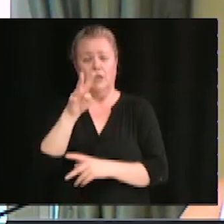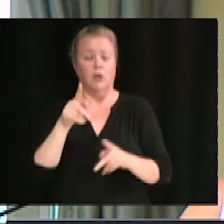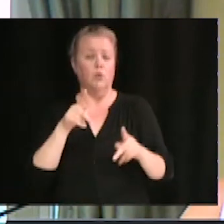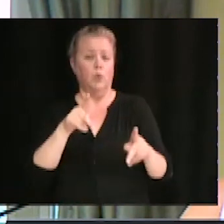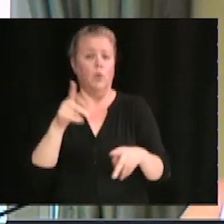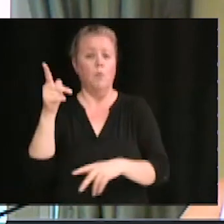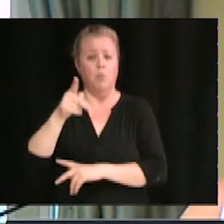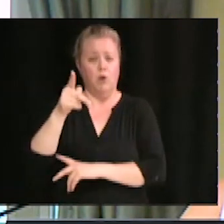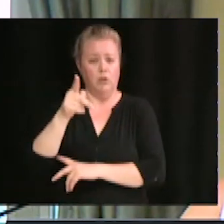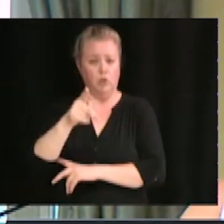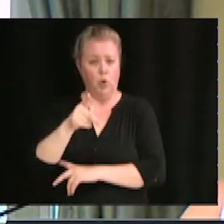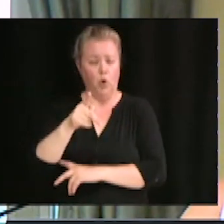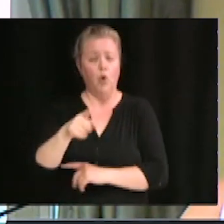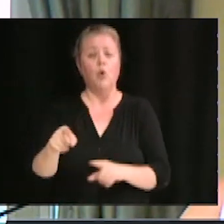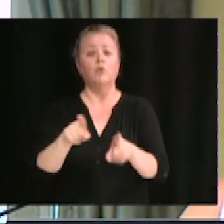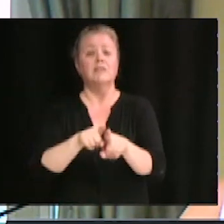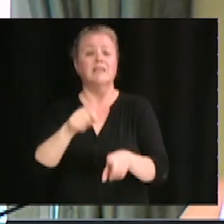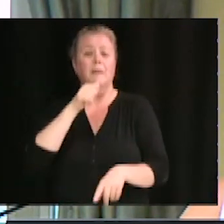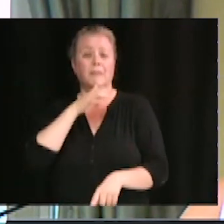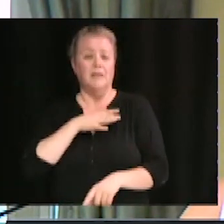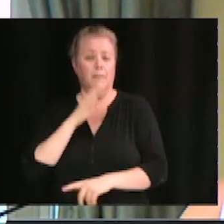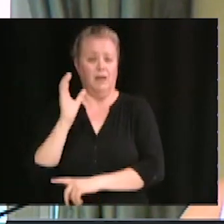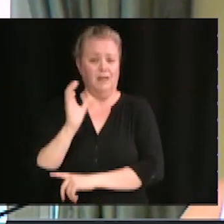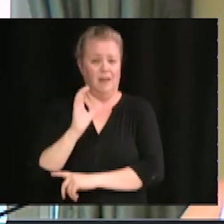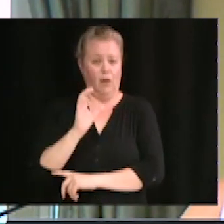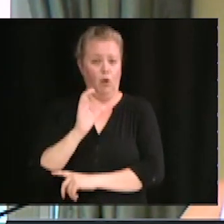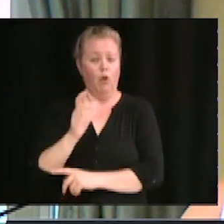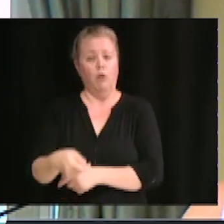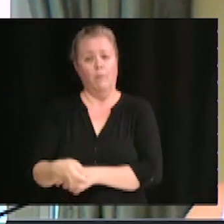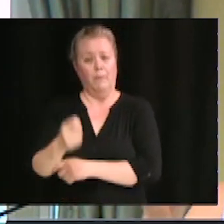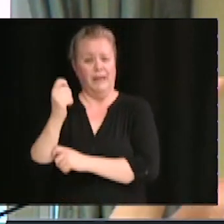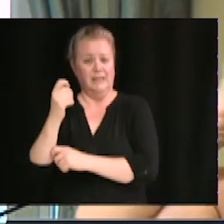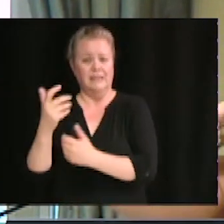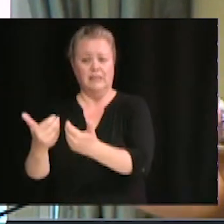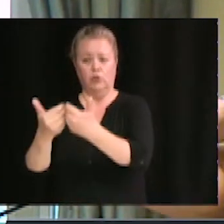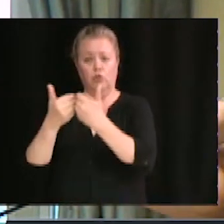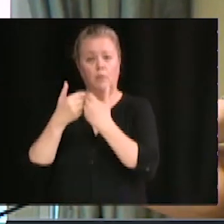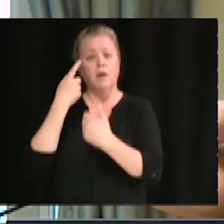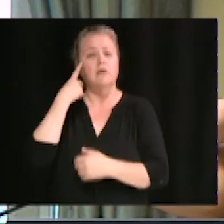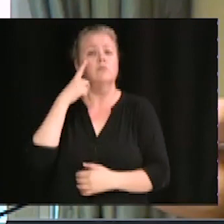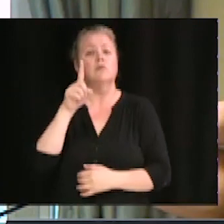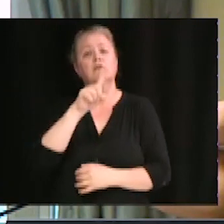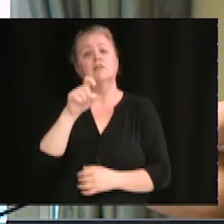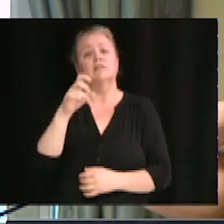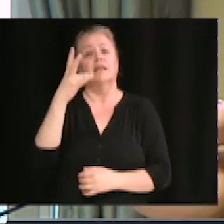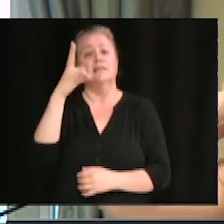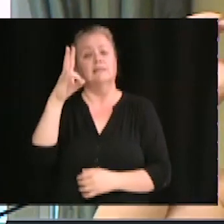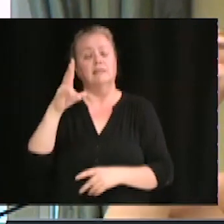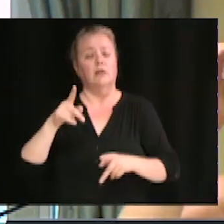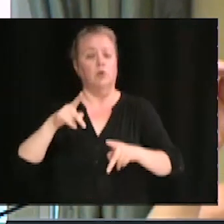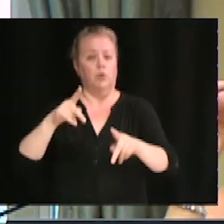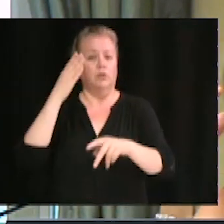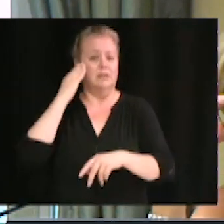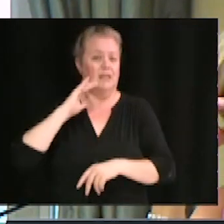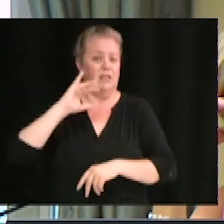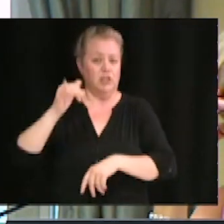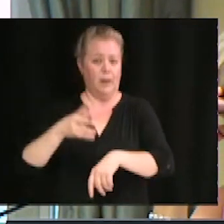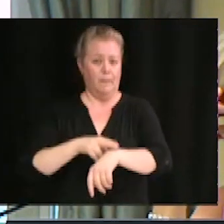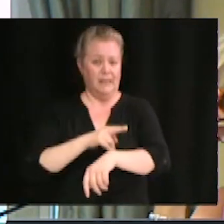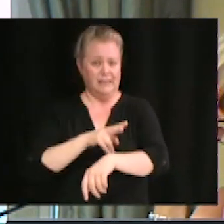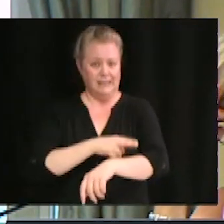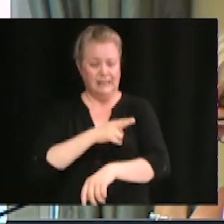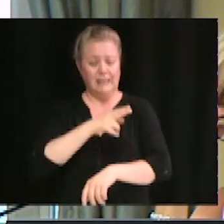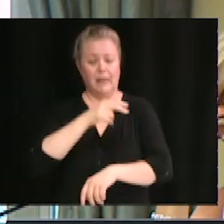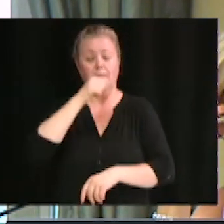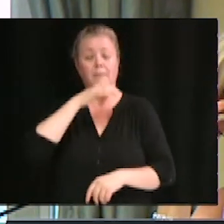Également, une demande de Mme Carole Pelletier pour le 117 rue Saint-Jean-Baptiste. Mme